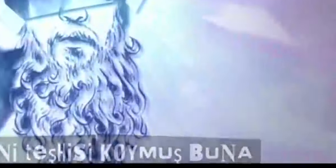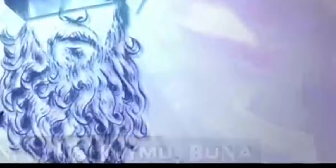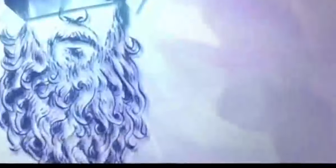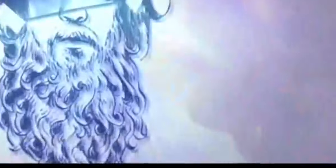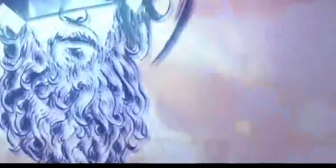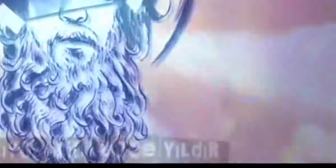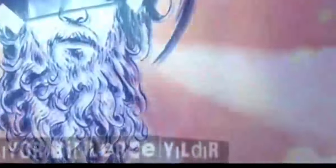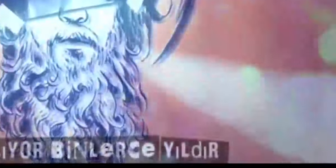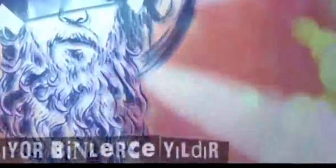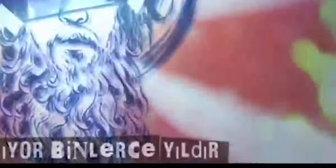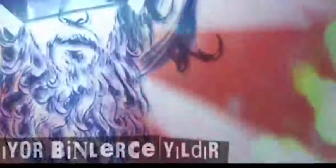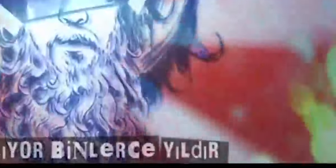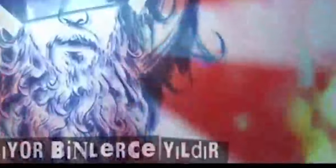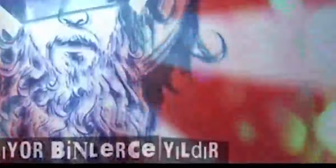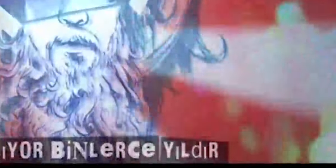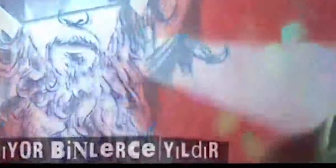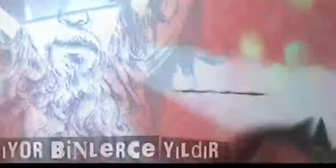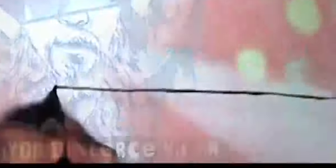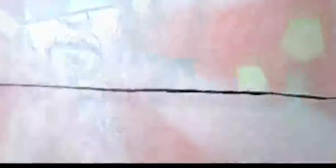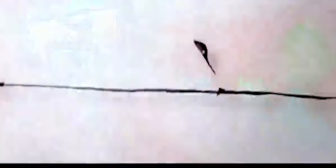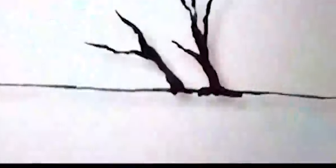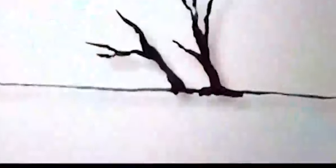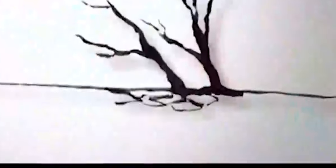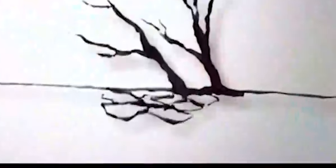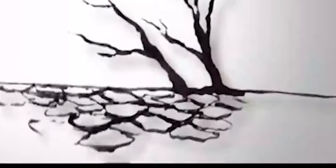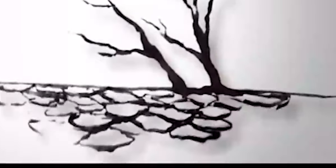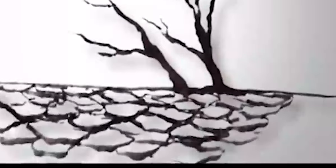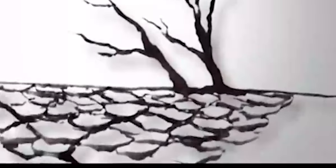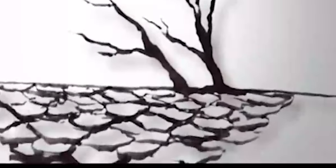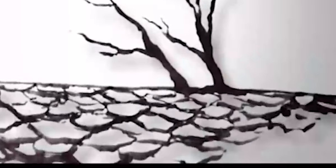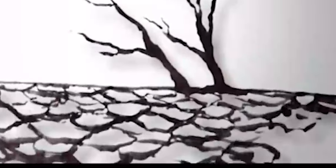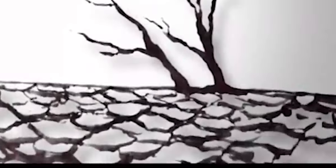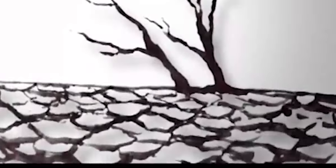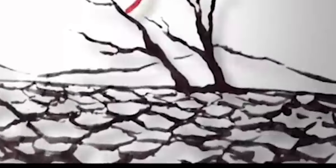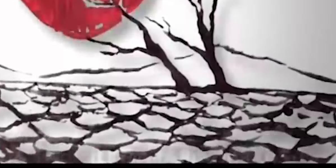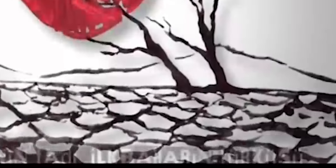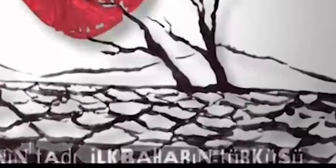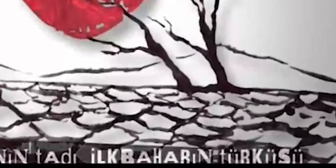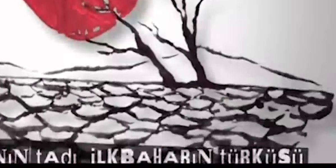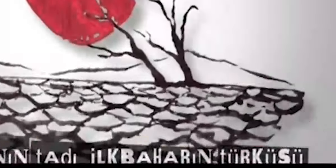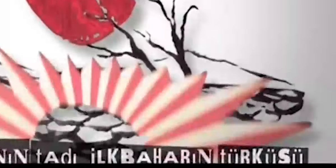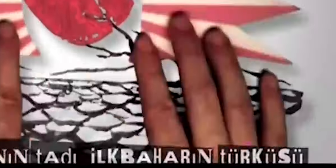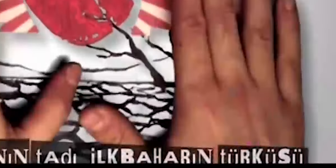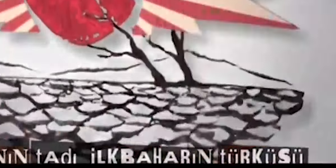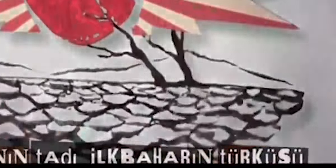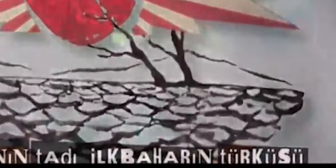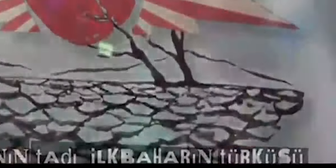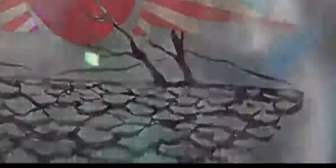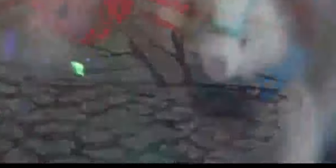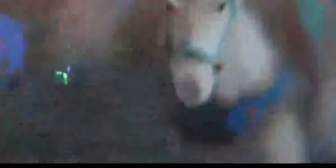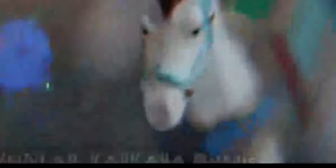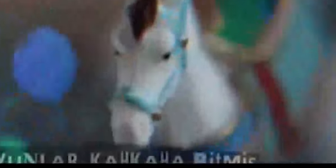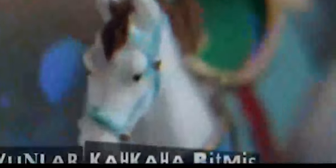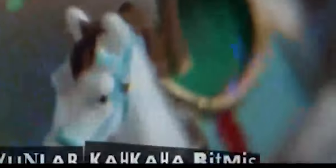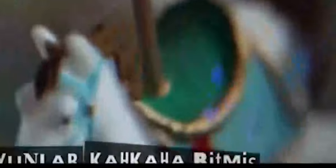buna, sağaltılıyor binlerce yıldır. Sonrası kuraklık. Ne musakkanın tadı, ilkbaharın